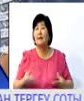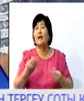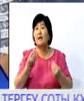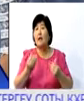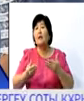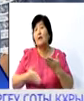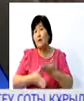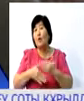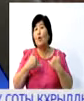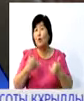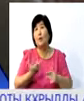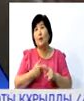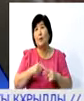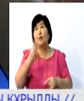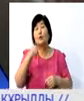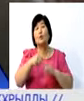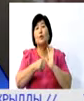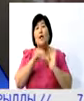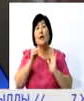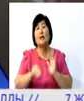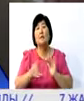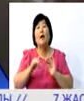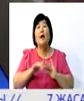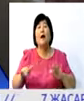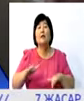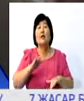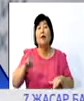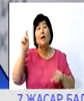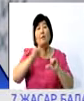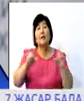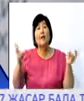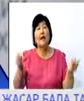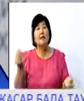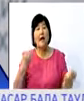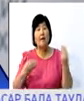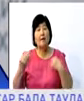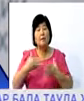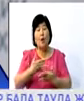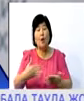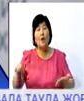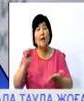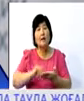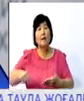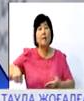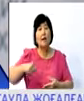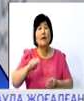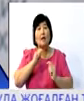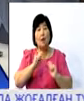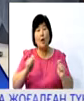көмек көрсетілген. Былтыр 316 мың бала акцияның арқасында мектепке қажет киім-кешекпен, құрал-жабдықпен қамтылса,